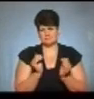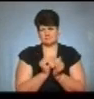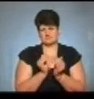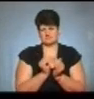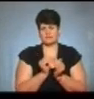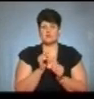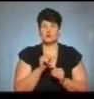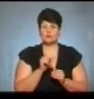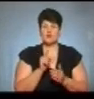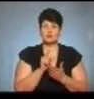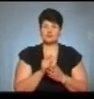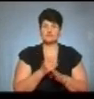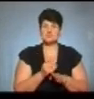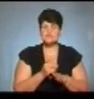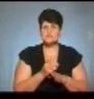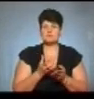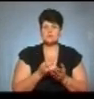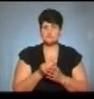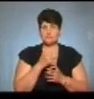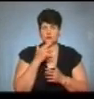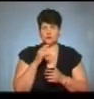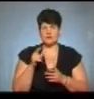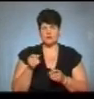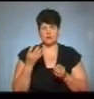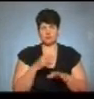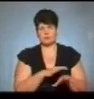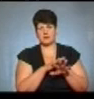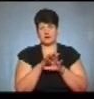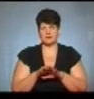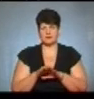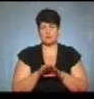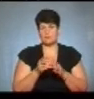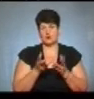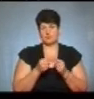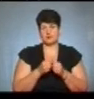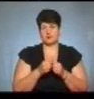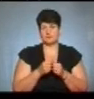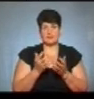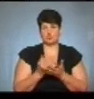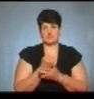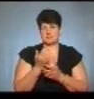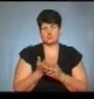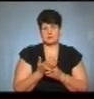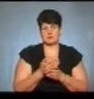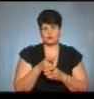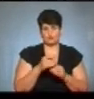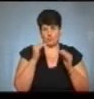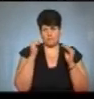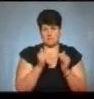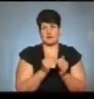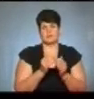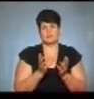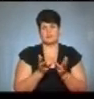і тому обов'язкова частина платежу багатьох людей просто перекриває, тобто їм по розрахунку не виходить субсидія. Через це значно падає